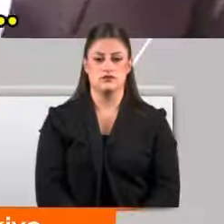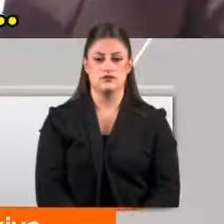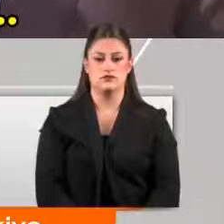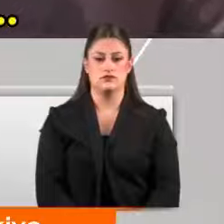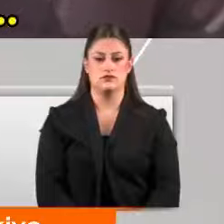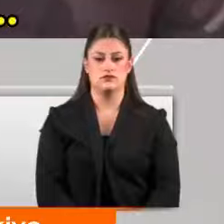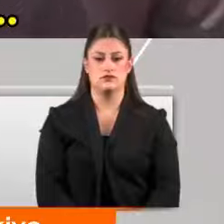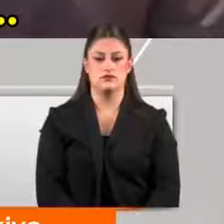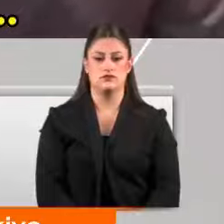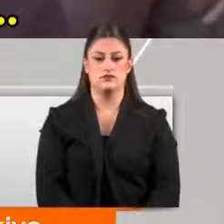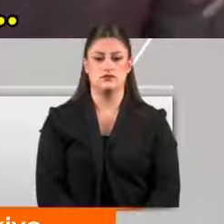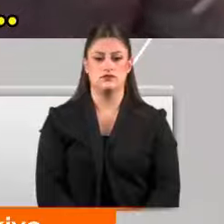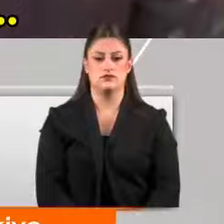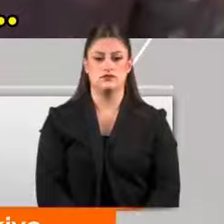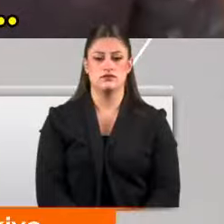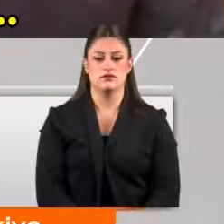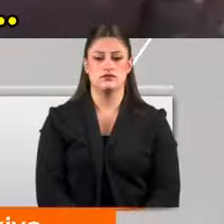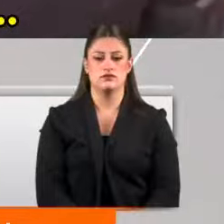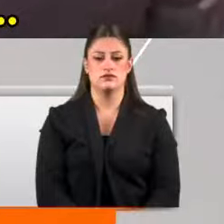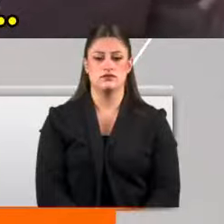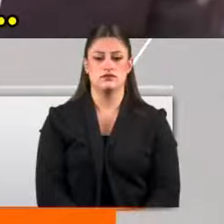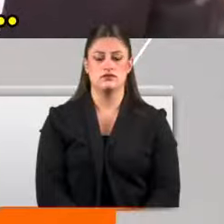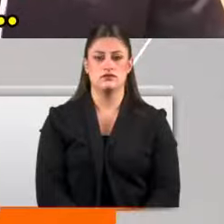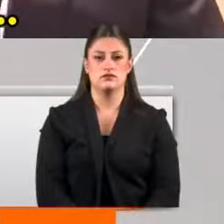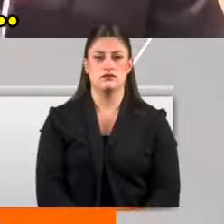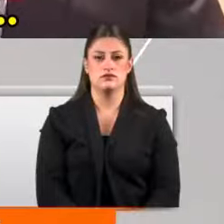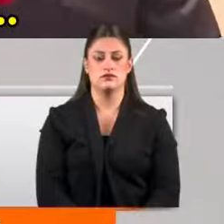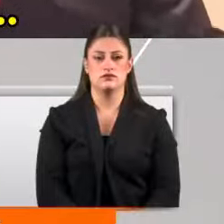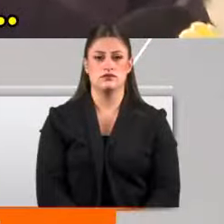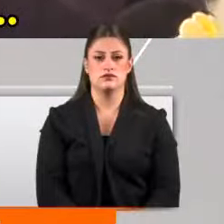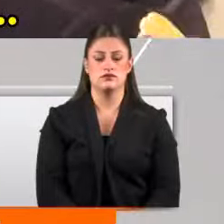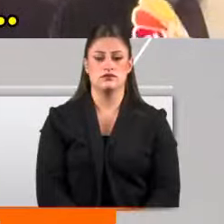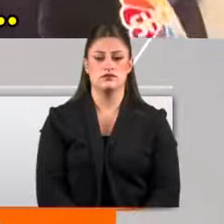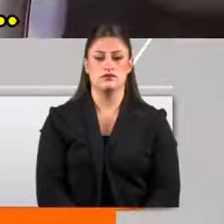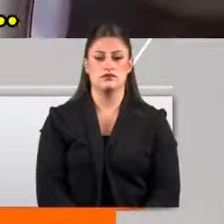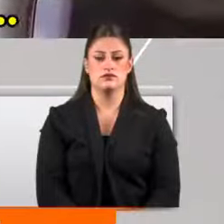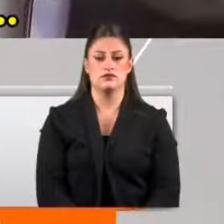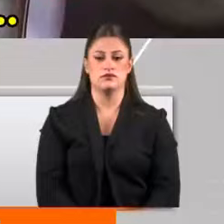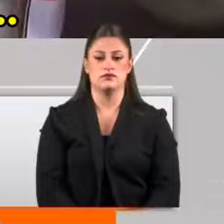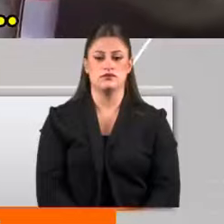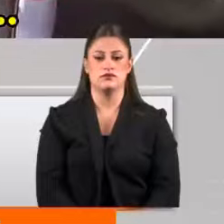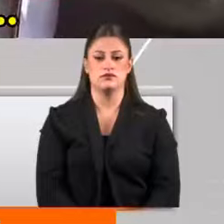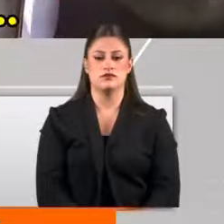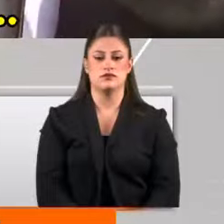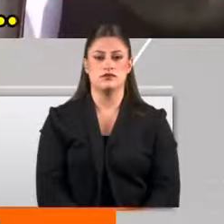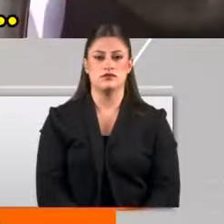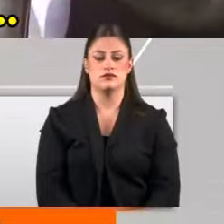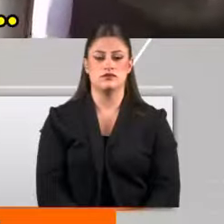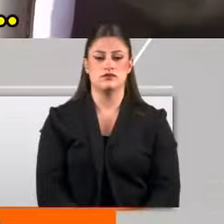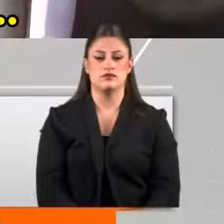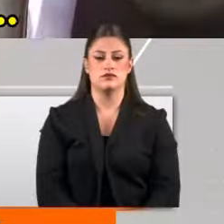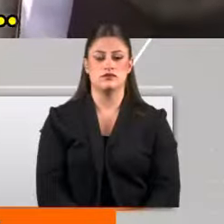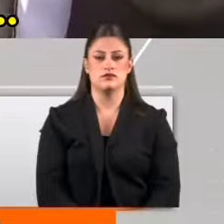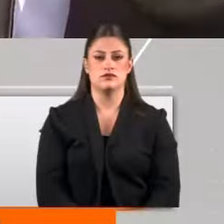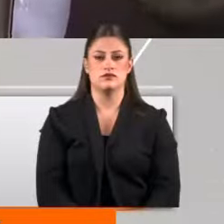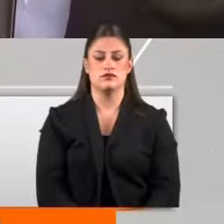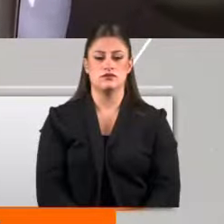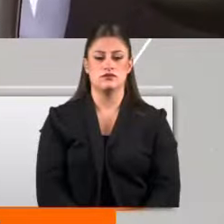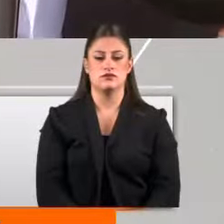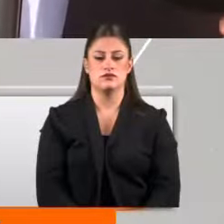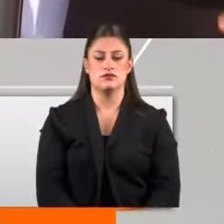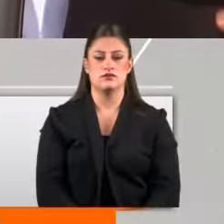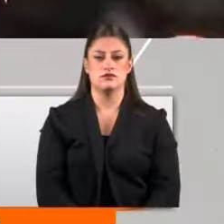çok ta üniversite yıllarından tanırdım. Çok iyi bir yönetmendi. O kadar samimi ve içtendi ki